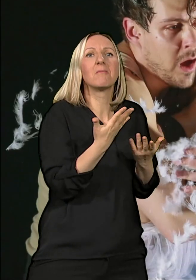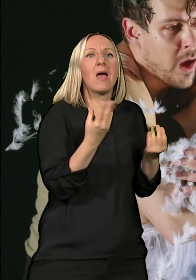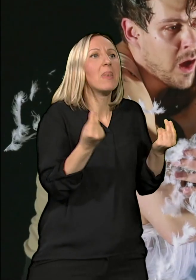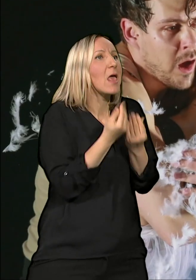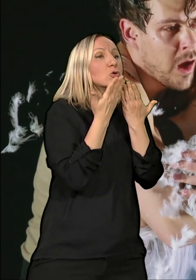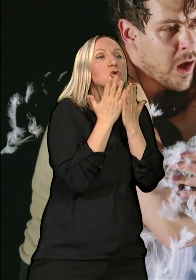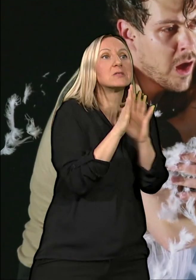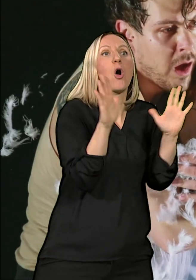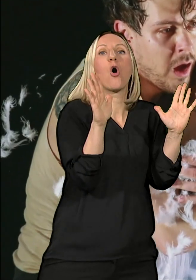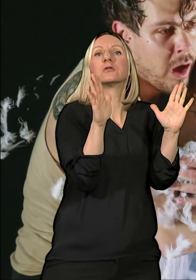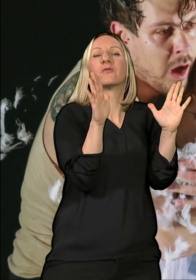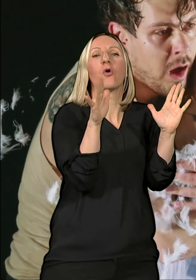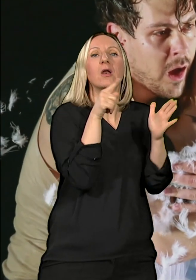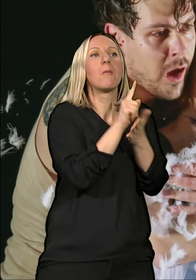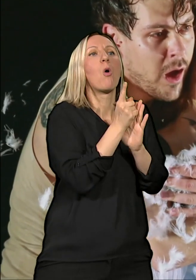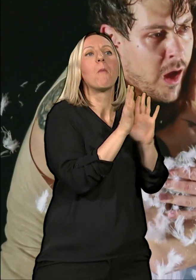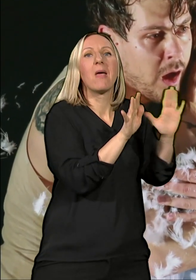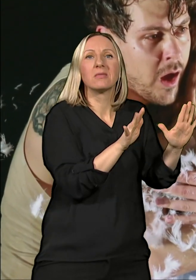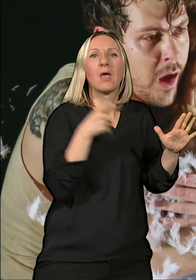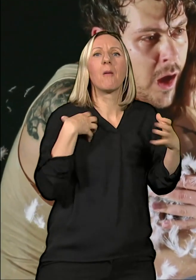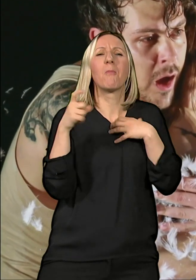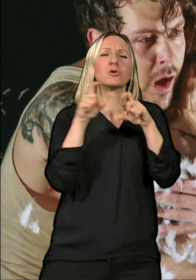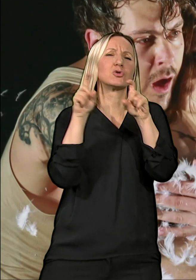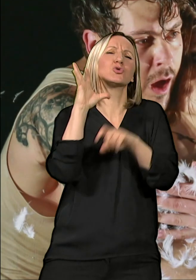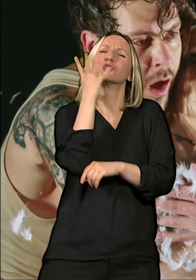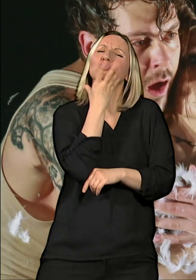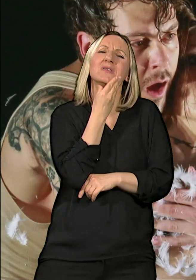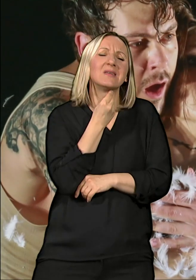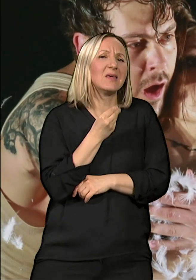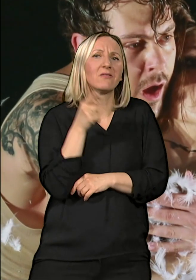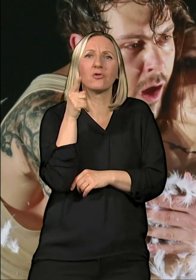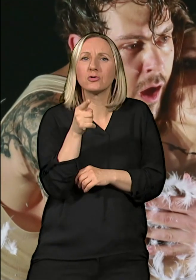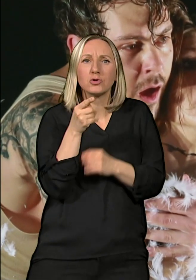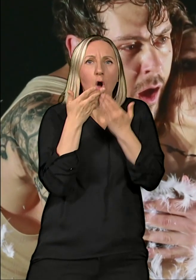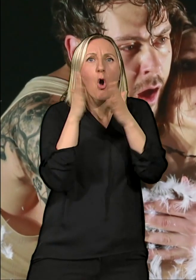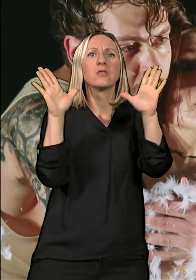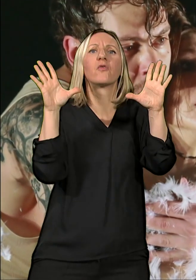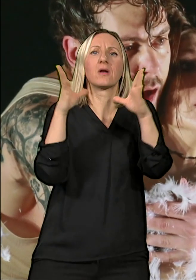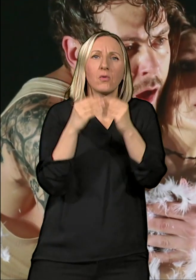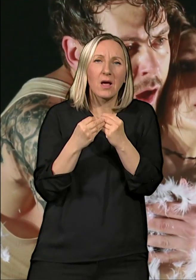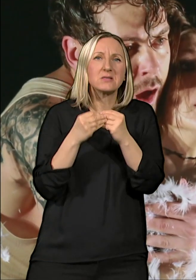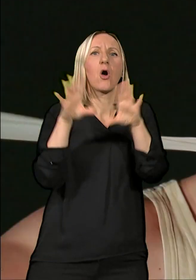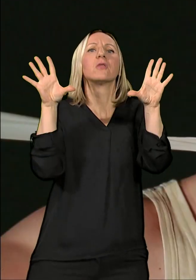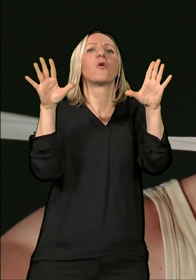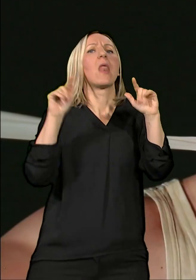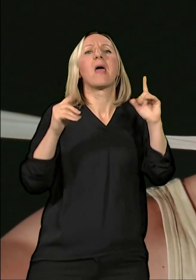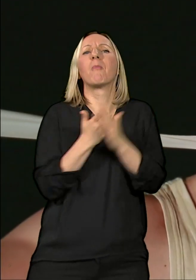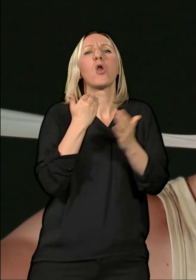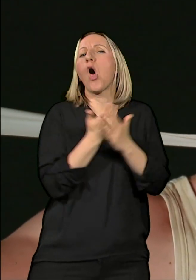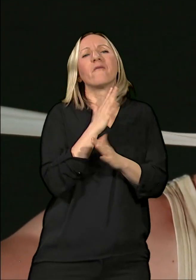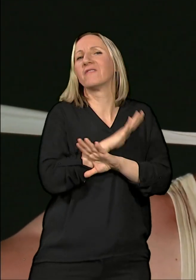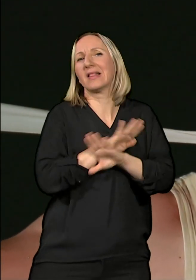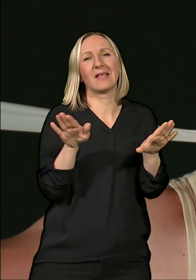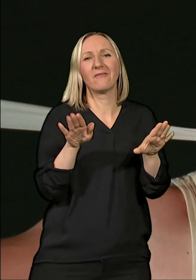otvori. Desi se ti momenti, a u pozorištu su oni posebno divni zato što oni umiru u tom trenutku kada se otvore, jer oni su neponovljivi i više nikada se tako